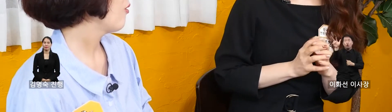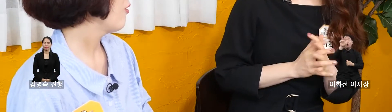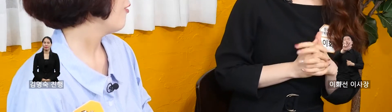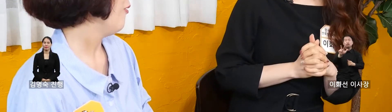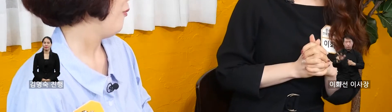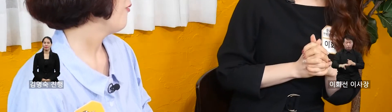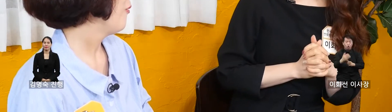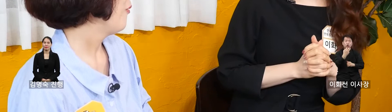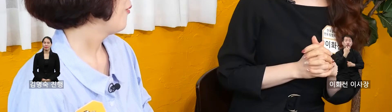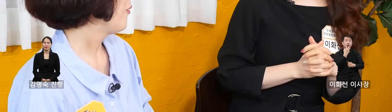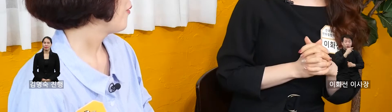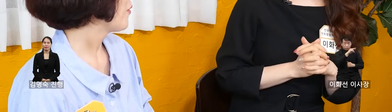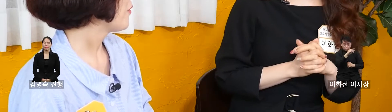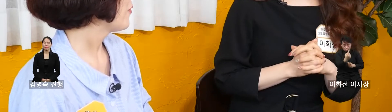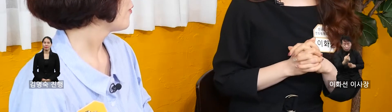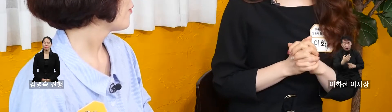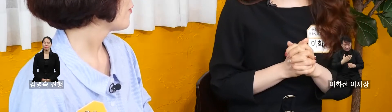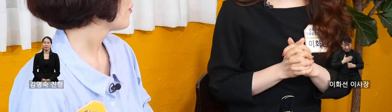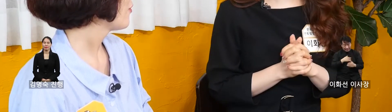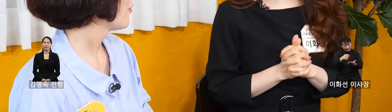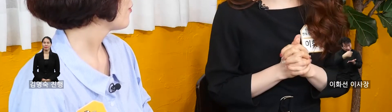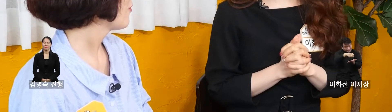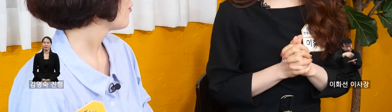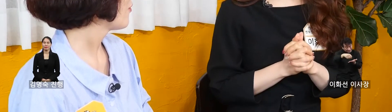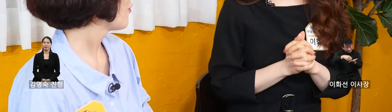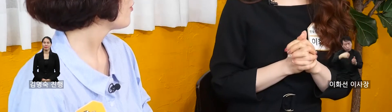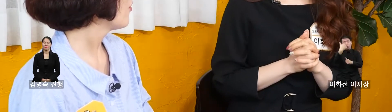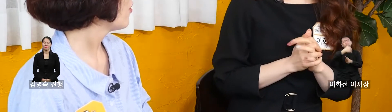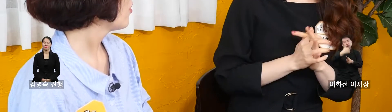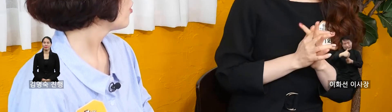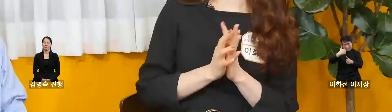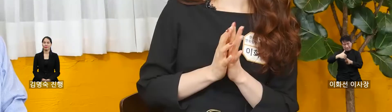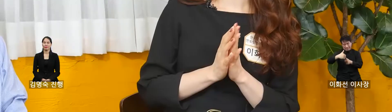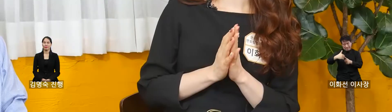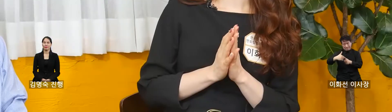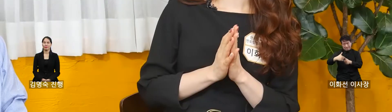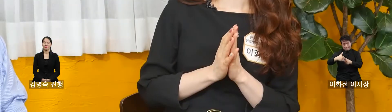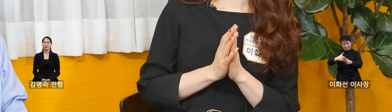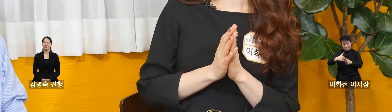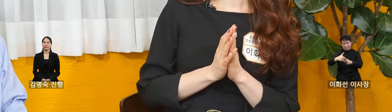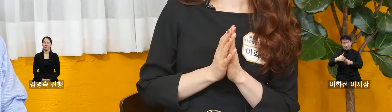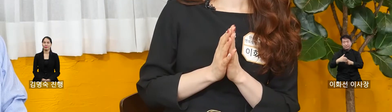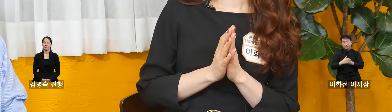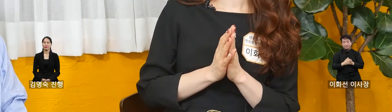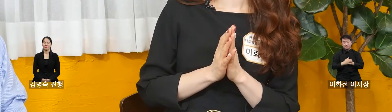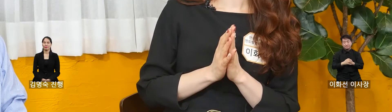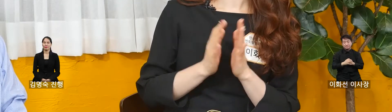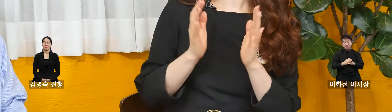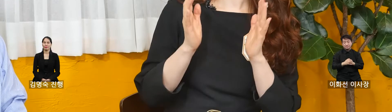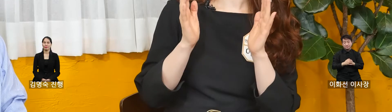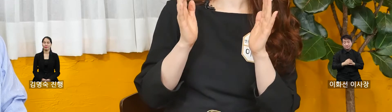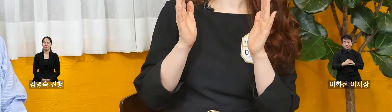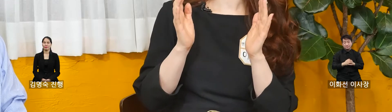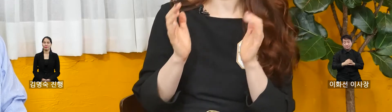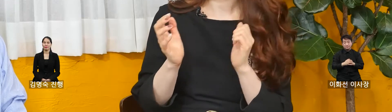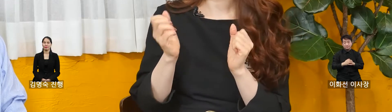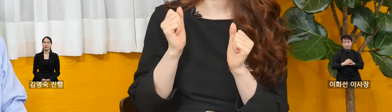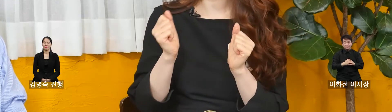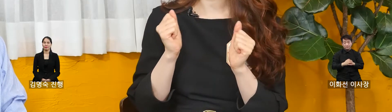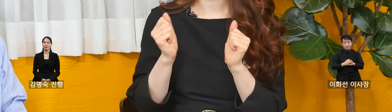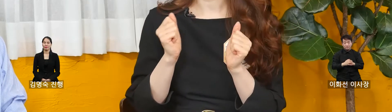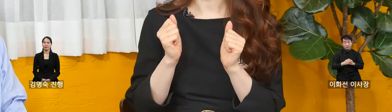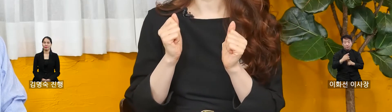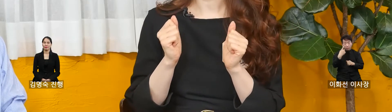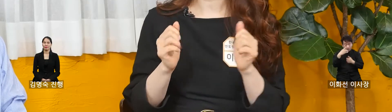또 서울에서도 제 글씨를 또 요청을 하시면 또 그